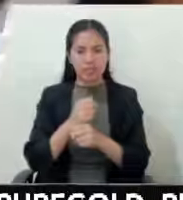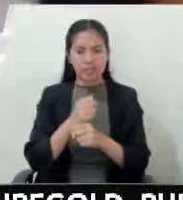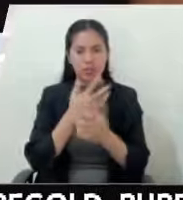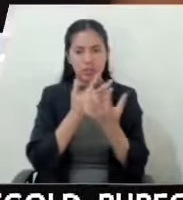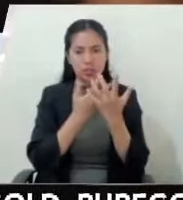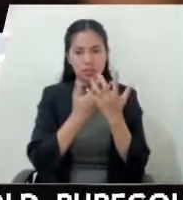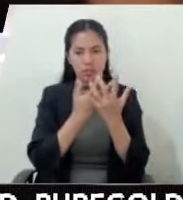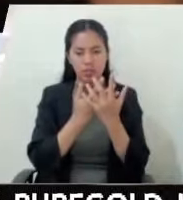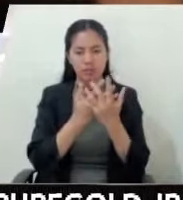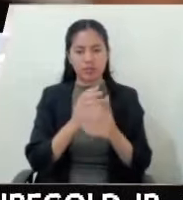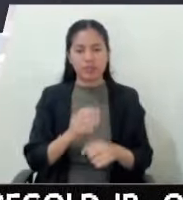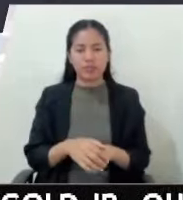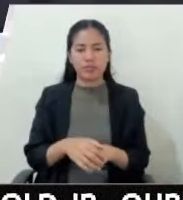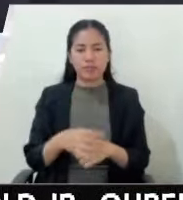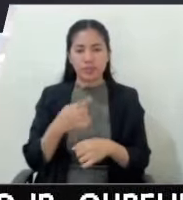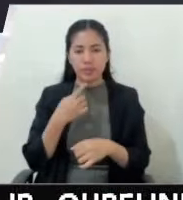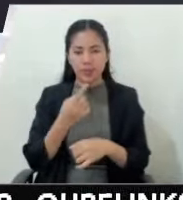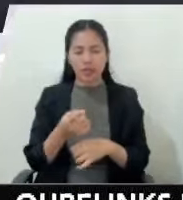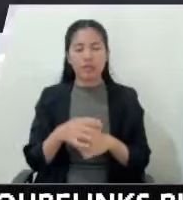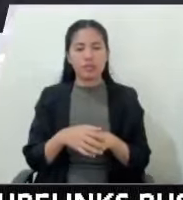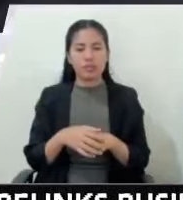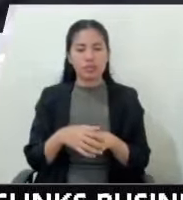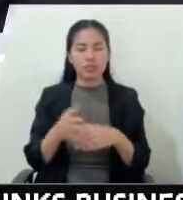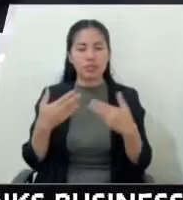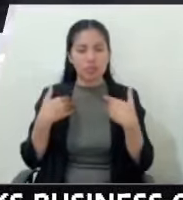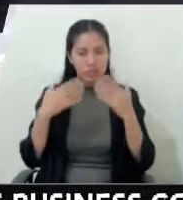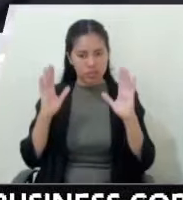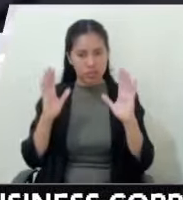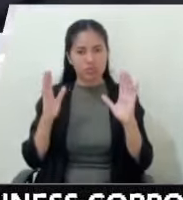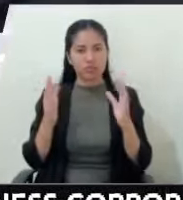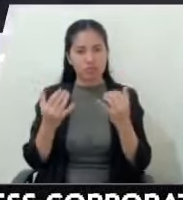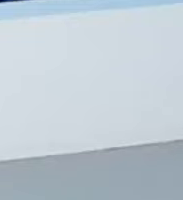Guerrero, minabuti niyang sumuko habang inaapila ang kanyang kaso.